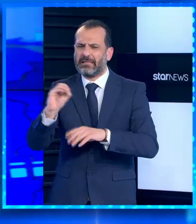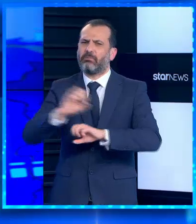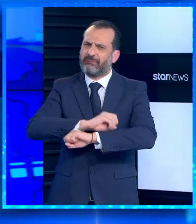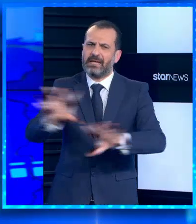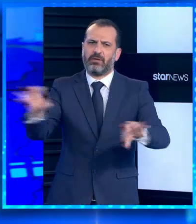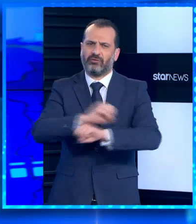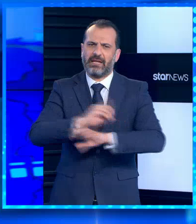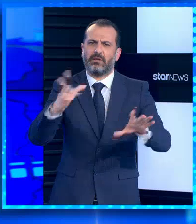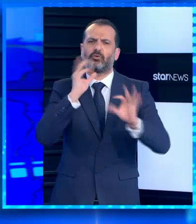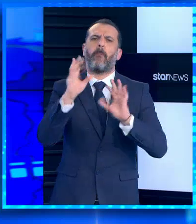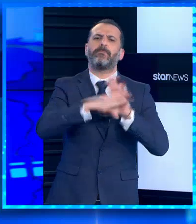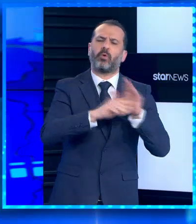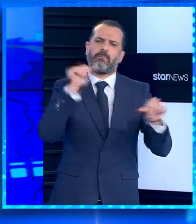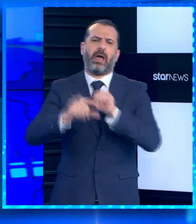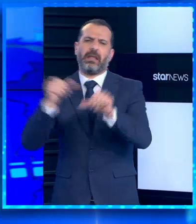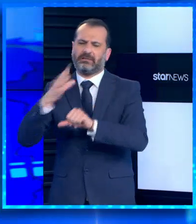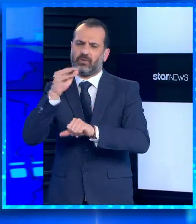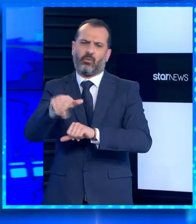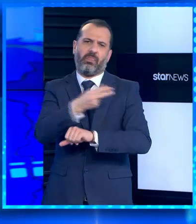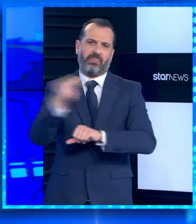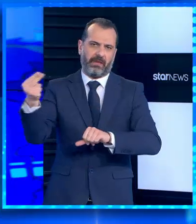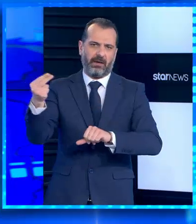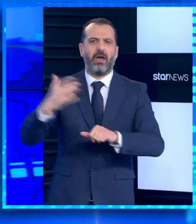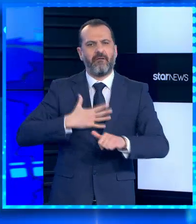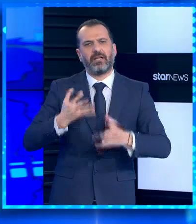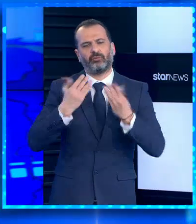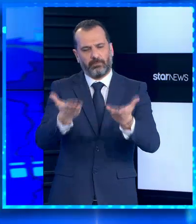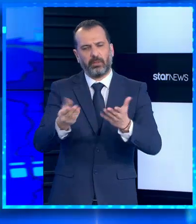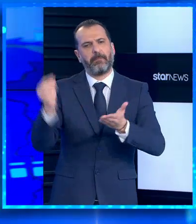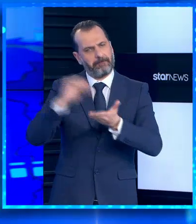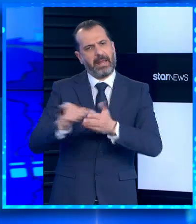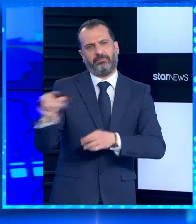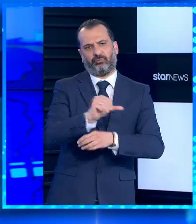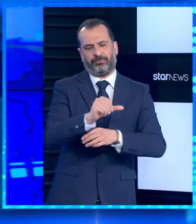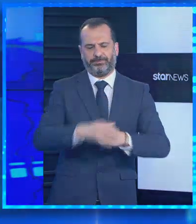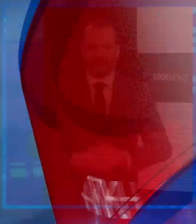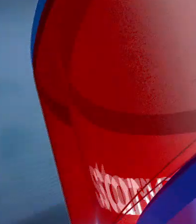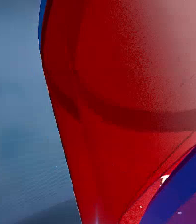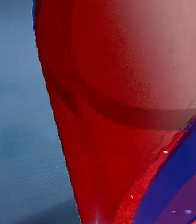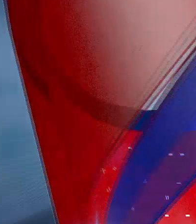έχοντας ανατρέψει την κανονική ροή του προγράμματός μας. Προς ώρα σας ευχαριστώ. Τα λέμε σε πολύ λίγο.